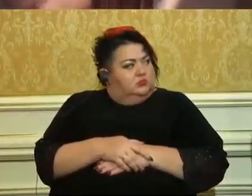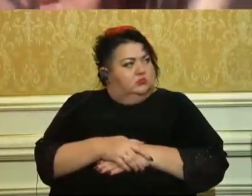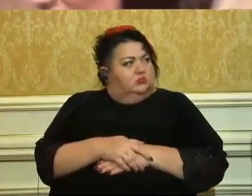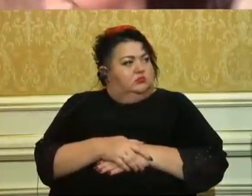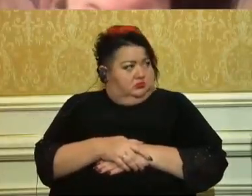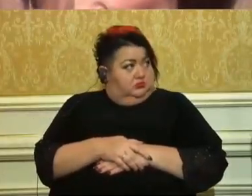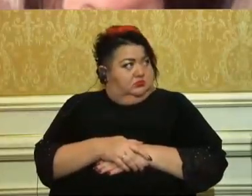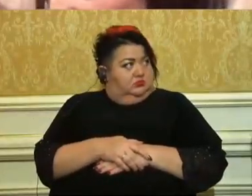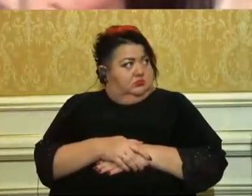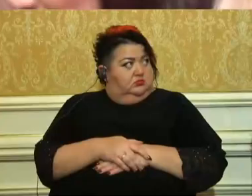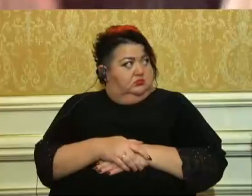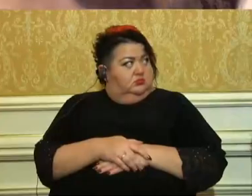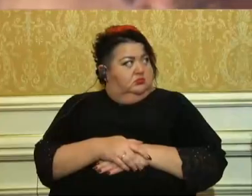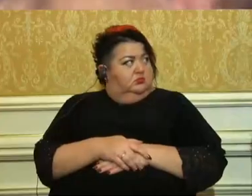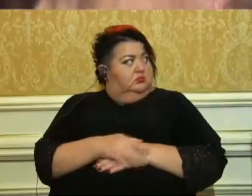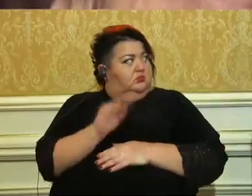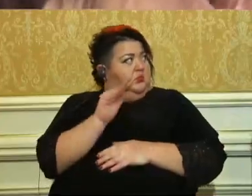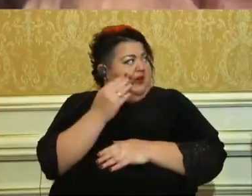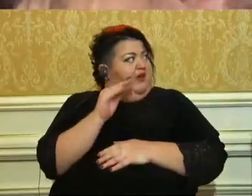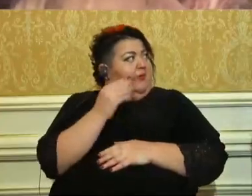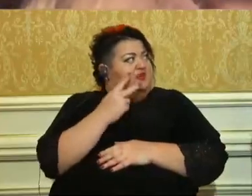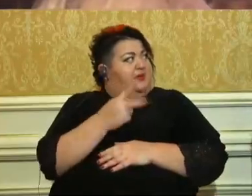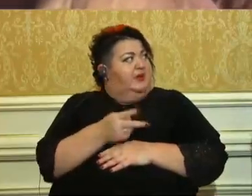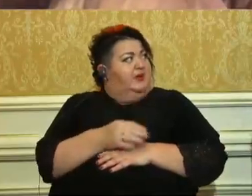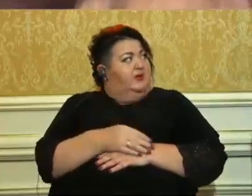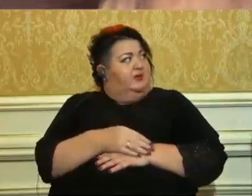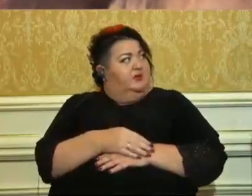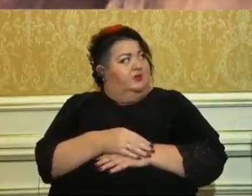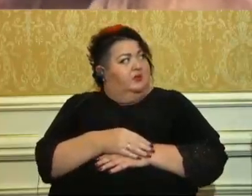дискусійної платформи. Залишайтесь, будь ласка, на своїх місцях.